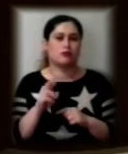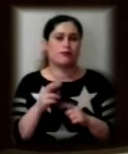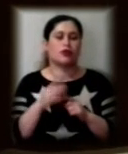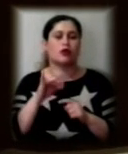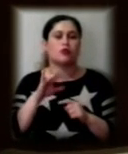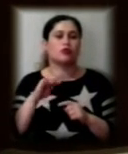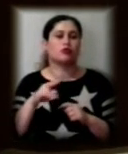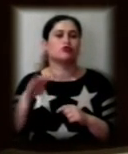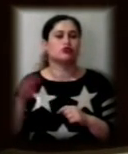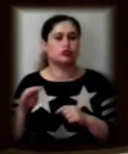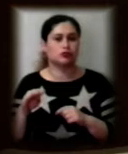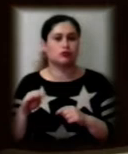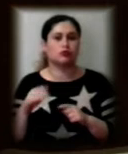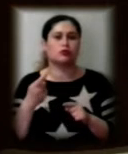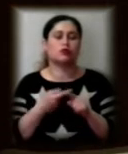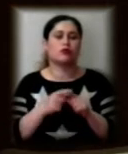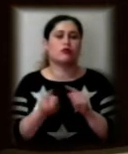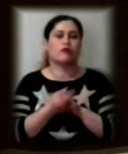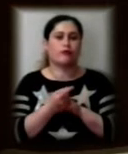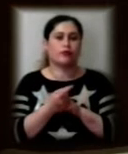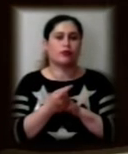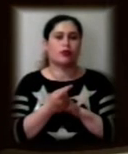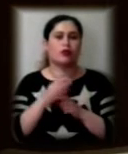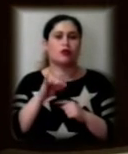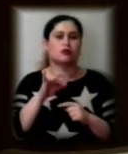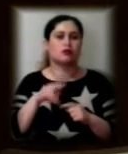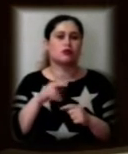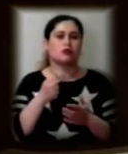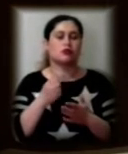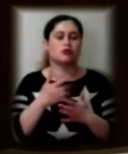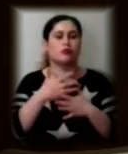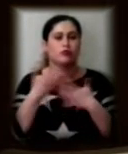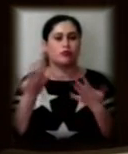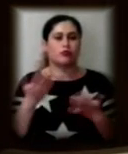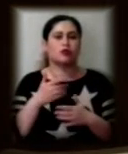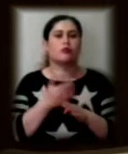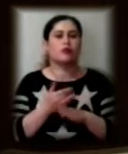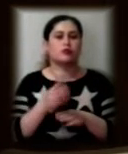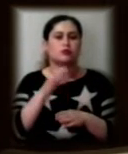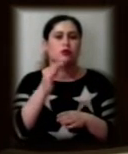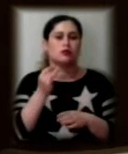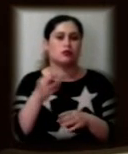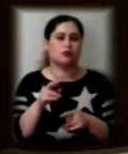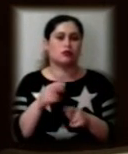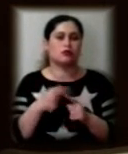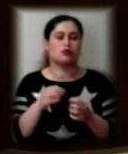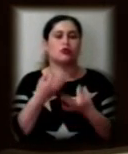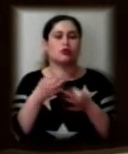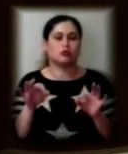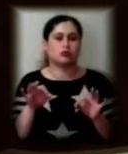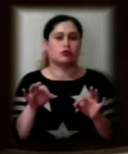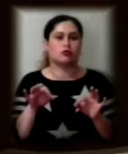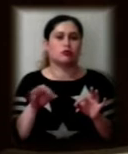це виявлення антитіл більш пізнішої стадії, дозволяє